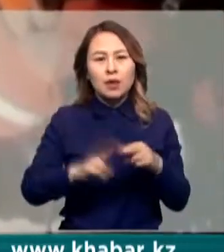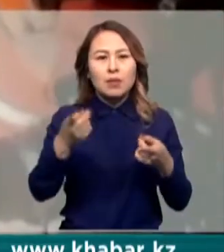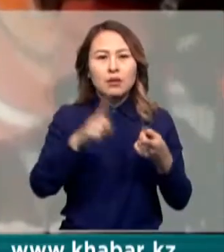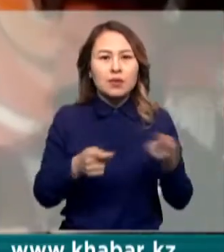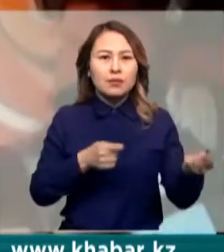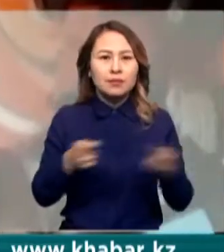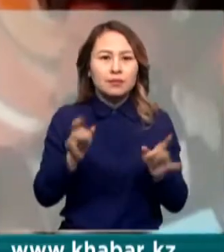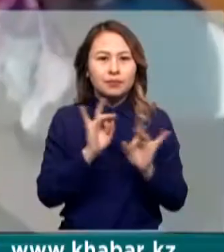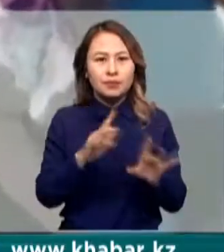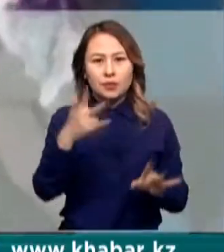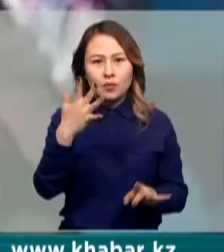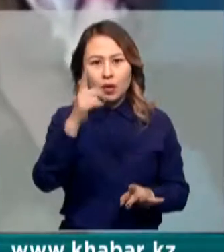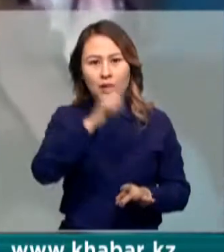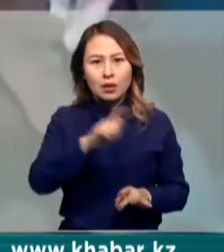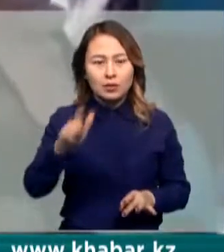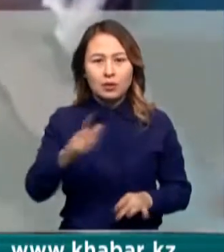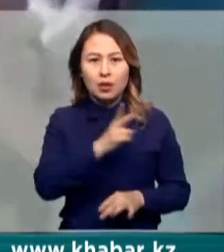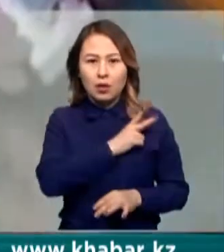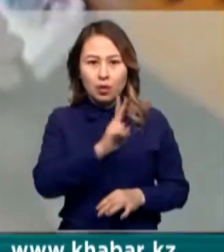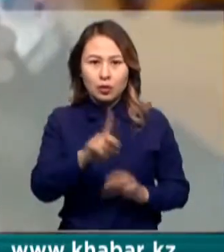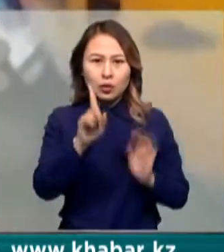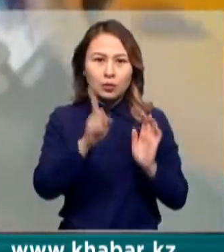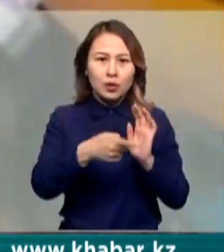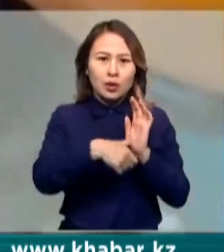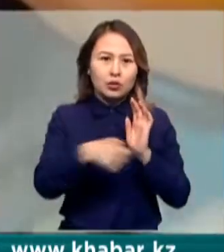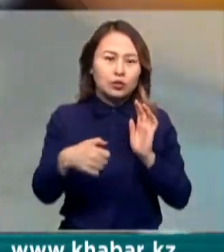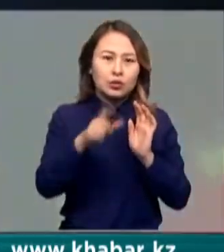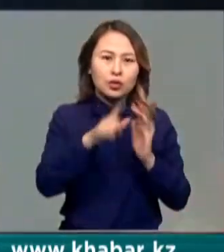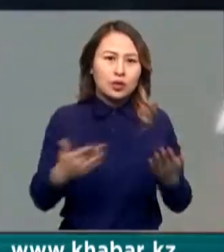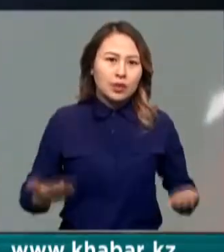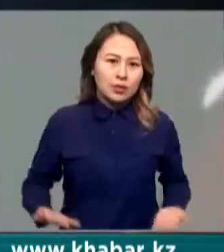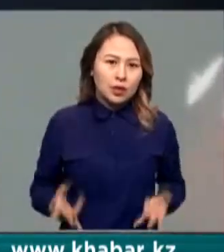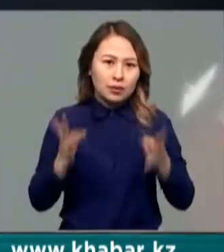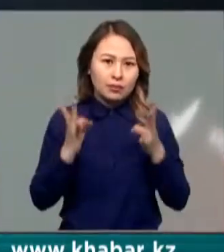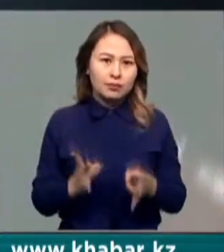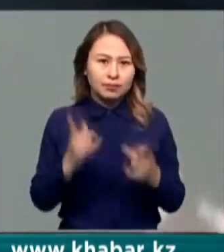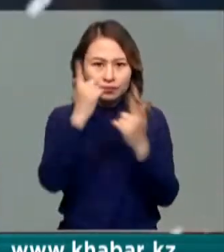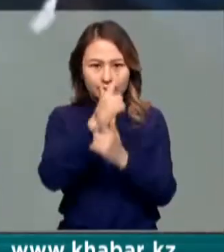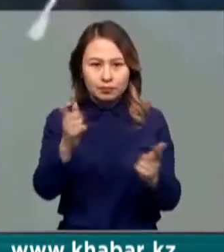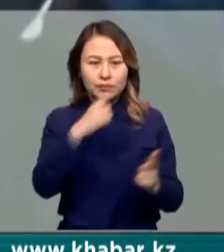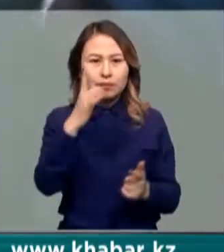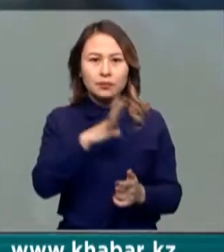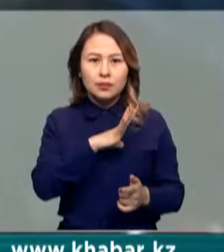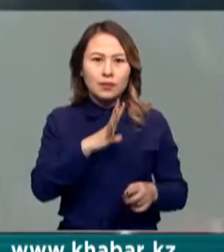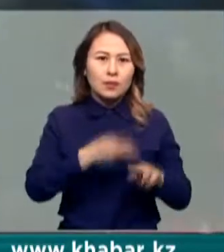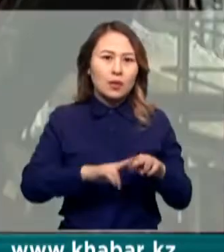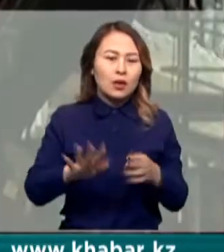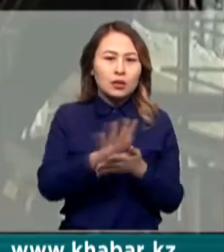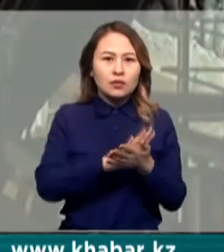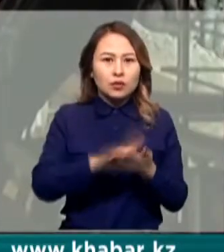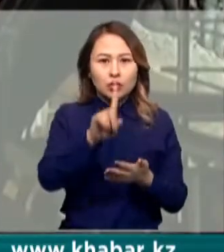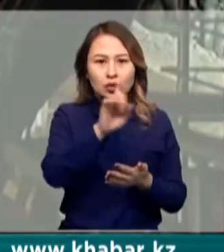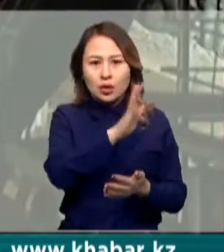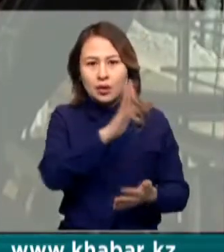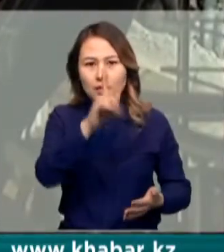бойынша басқармасы мәлімдеді. Бұған дейін 35 адамның қаза тауып, 1600 тұрғынның зардап шеккені айтылған еді. Айтпай келген апаттан